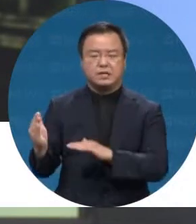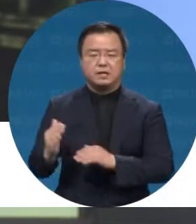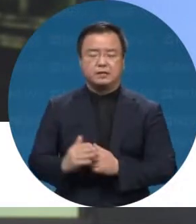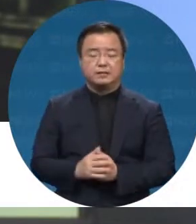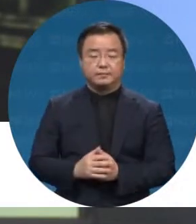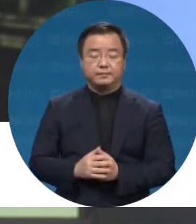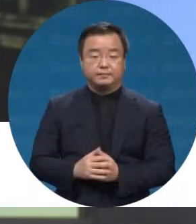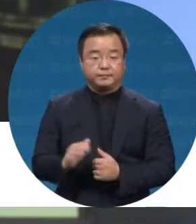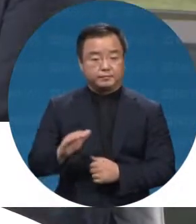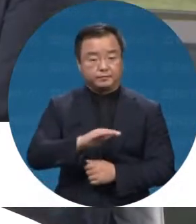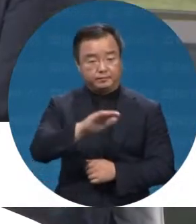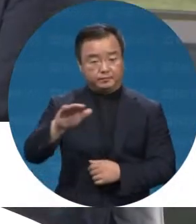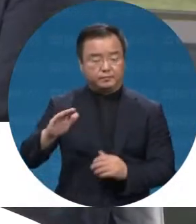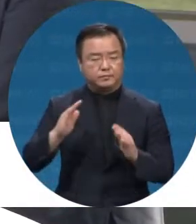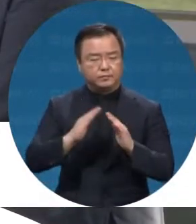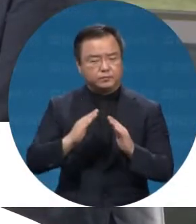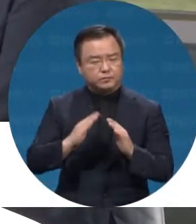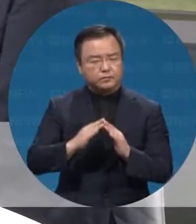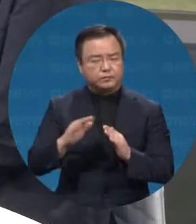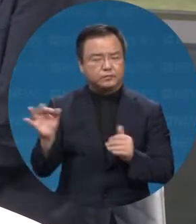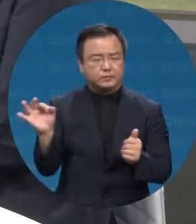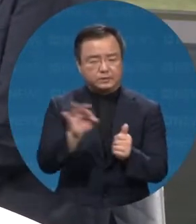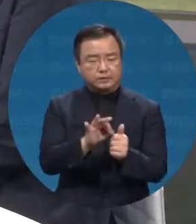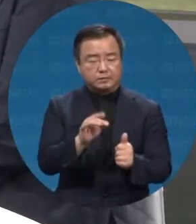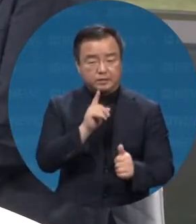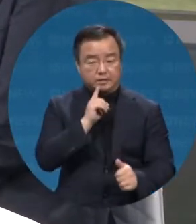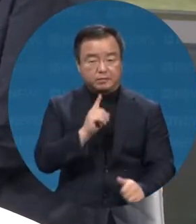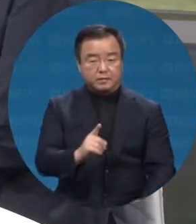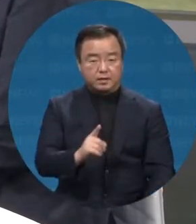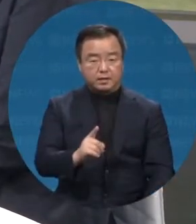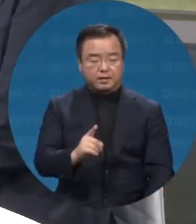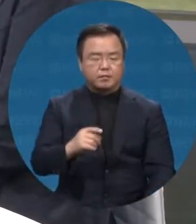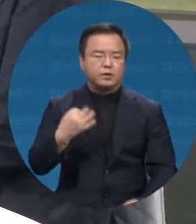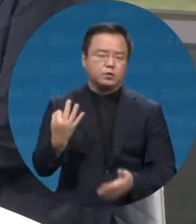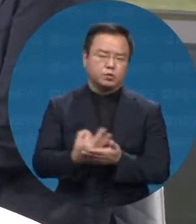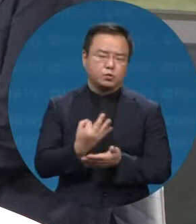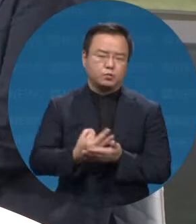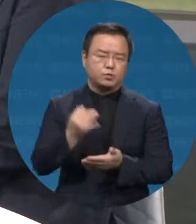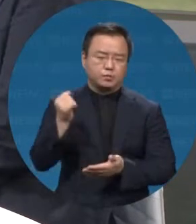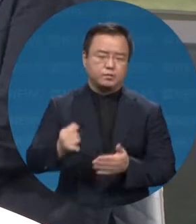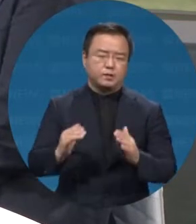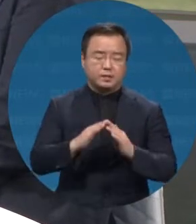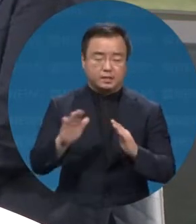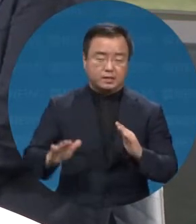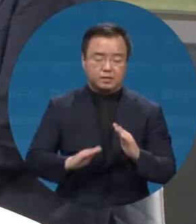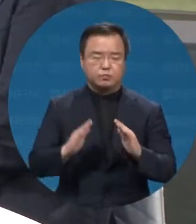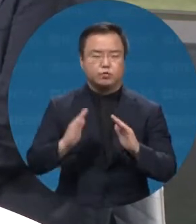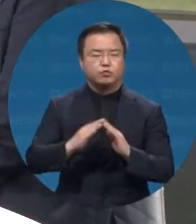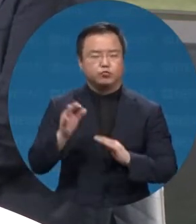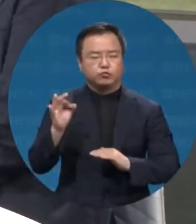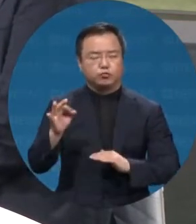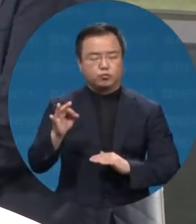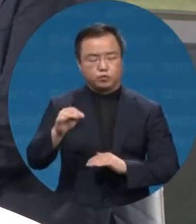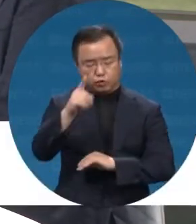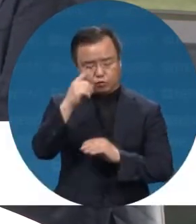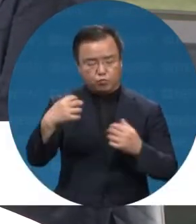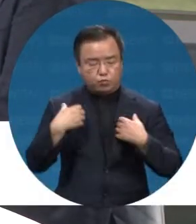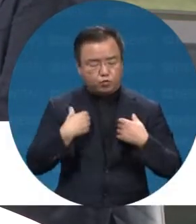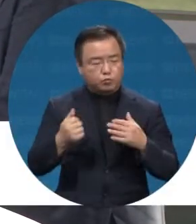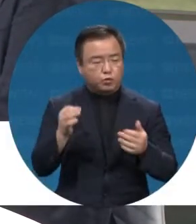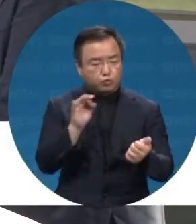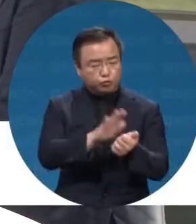우리가 주거급여라는게 있습니다 저소득층의 주거비를 정부에서 지원하는 제도인데요